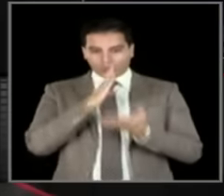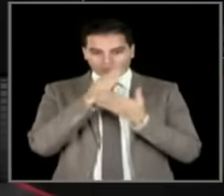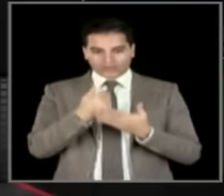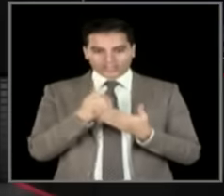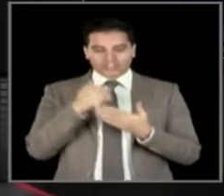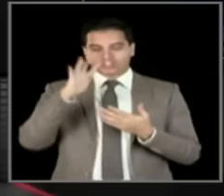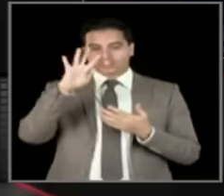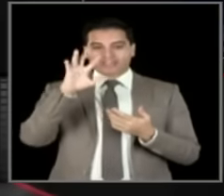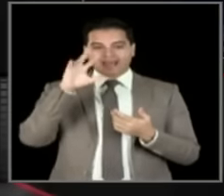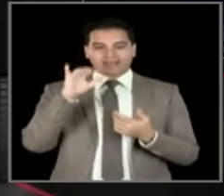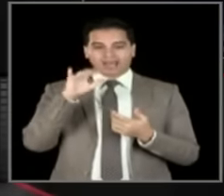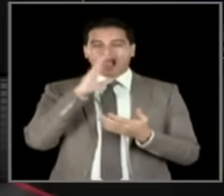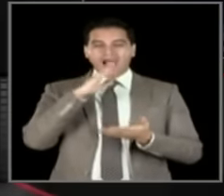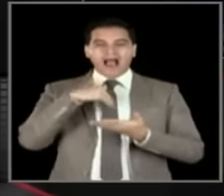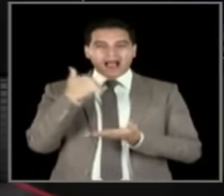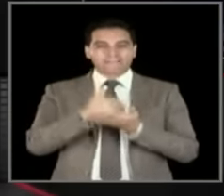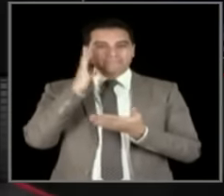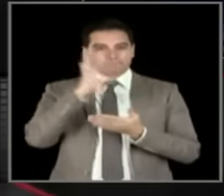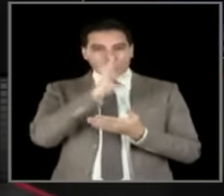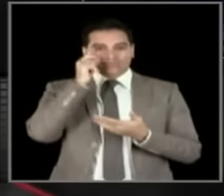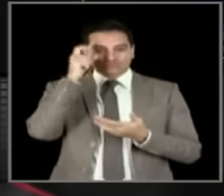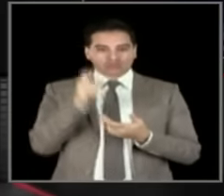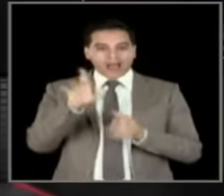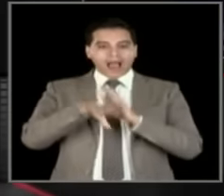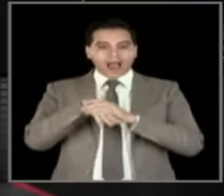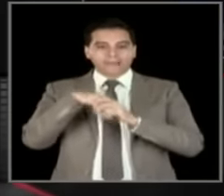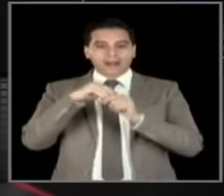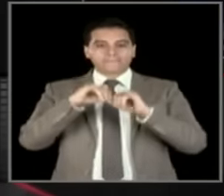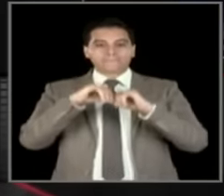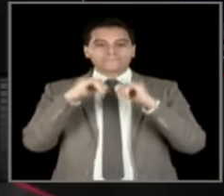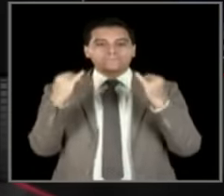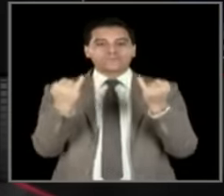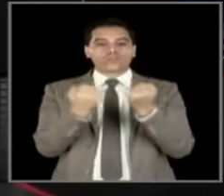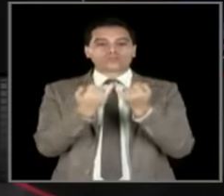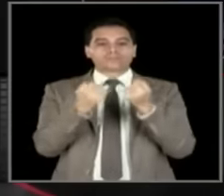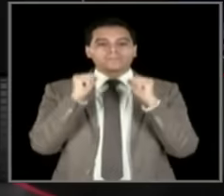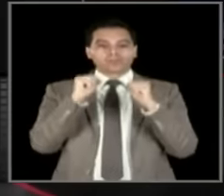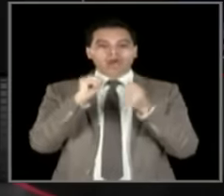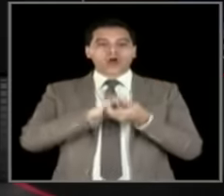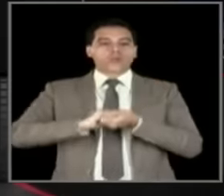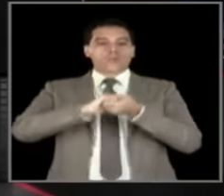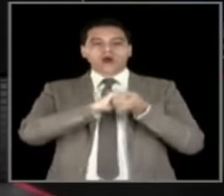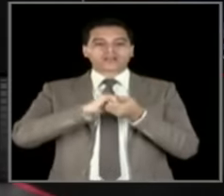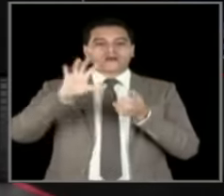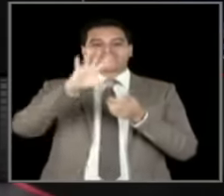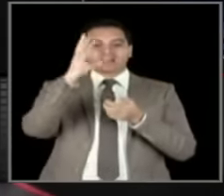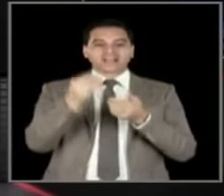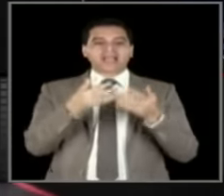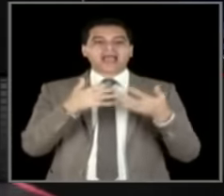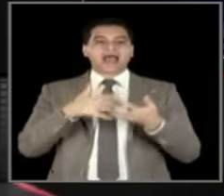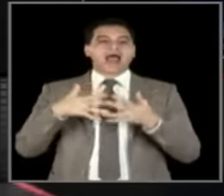حقوقي شهير أسس منظمة الوحدة الإفريقية الأمريكية عام